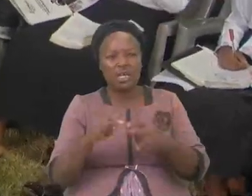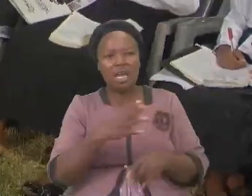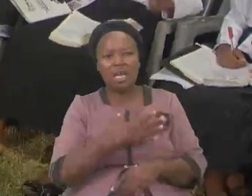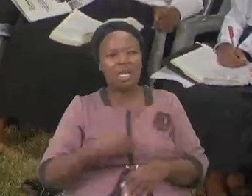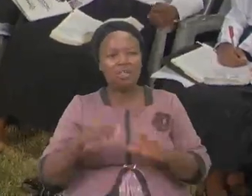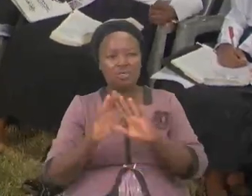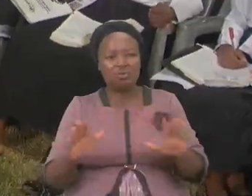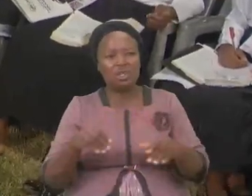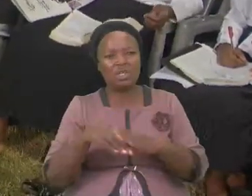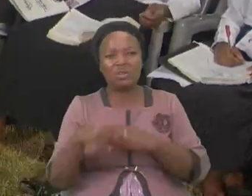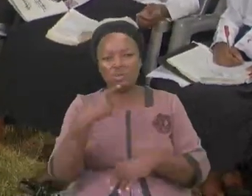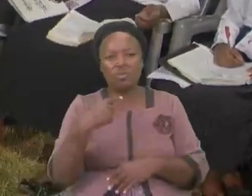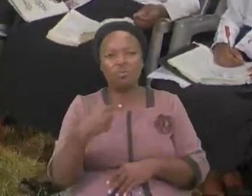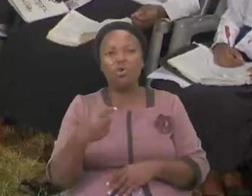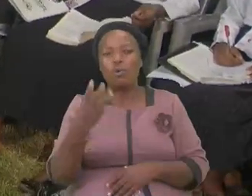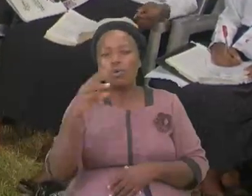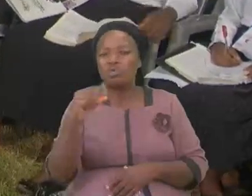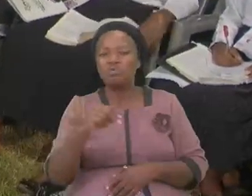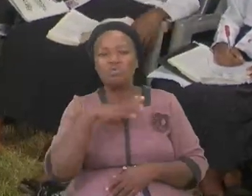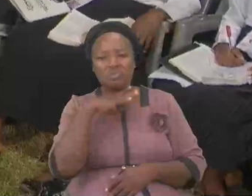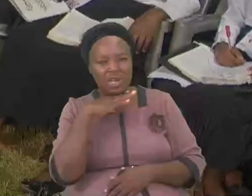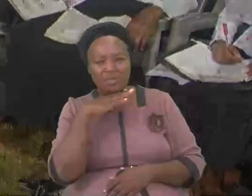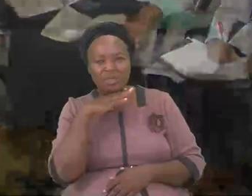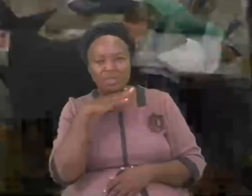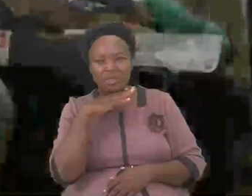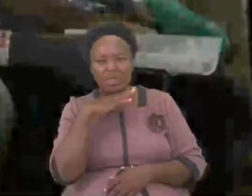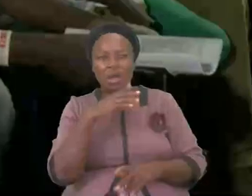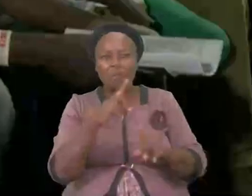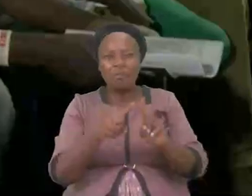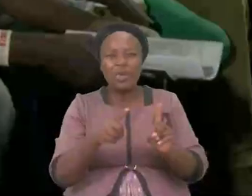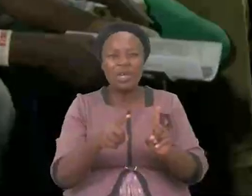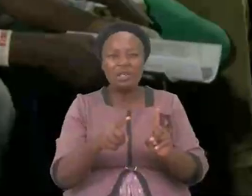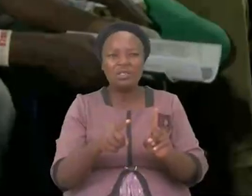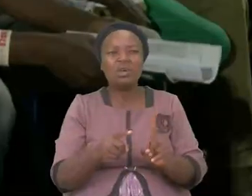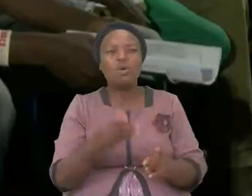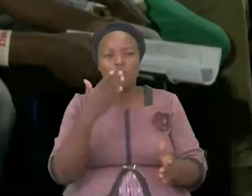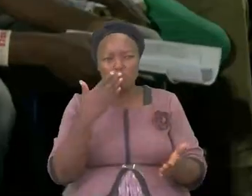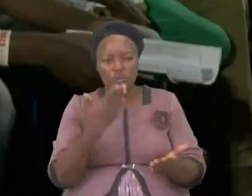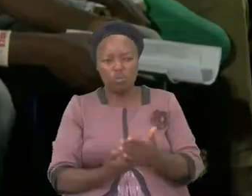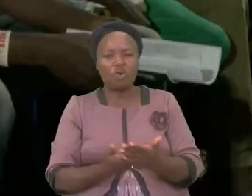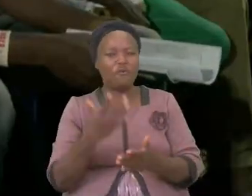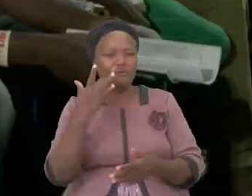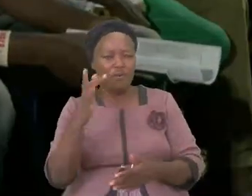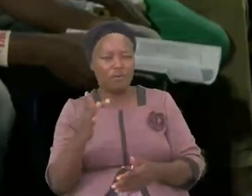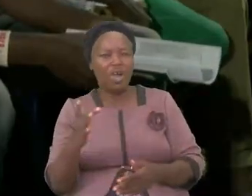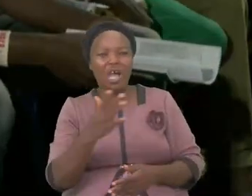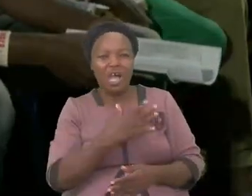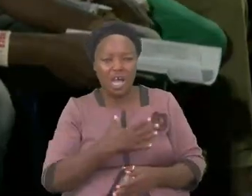de jeunes garçons sans défaut corporel, beaux de figure, doués de